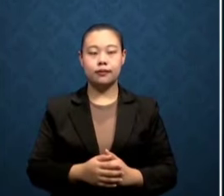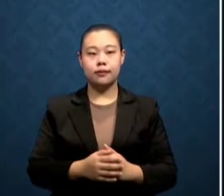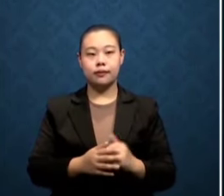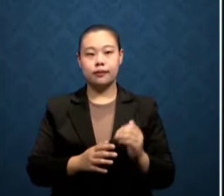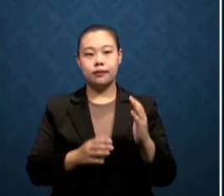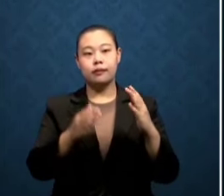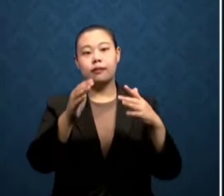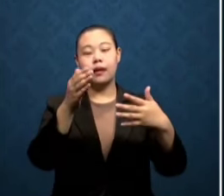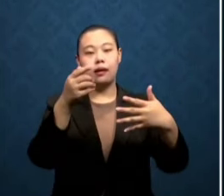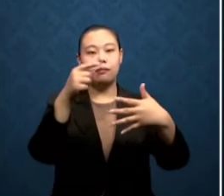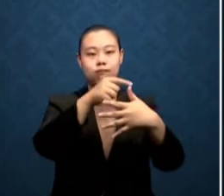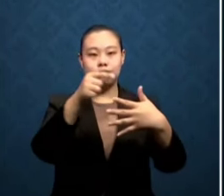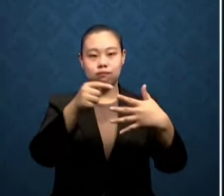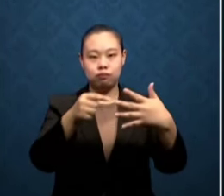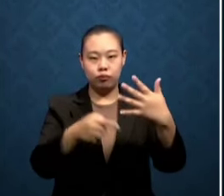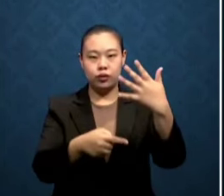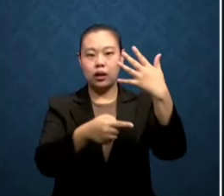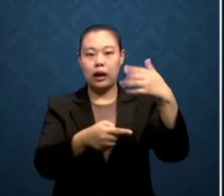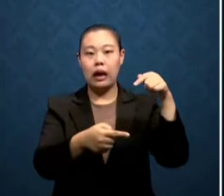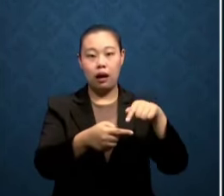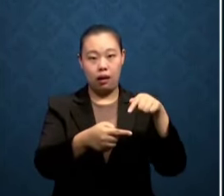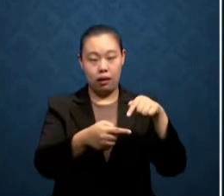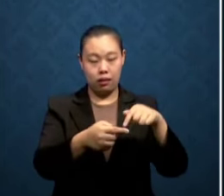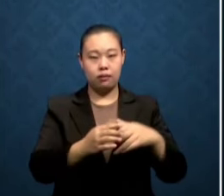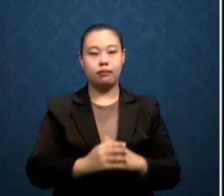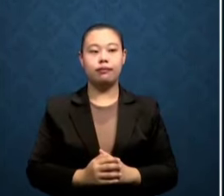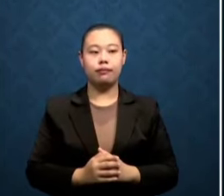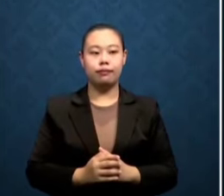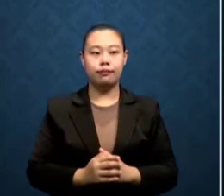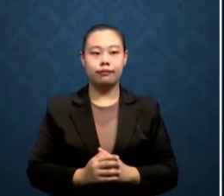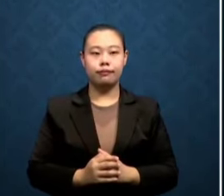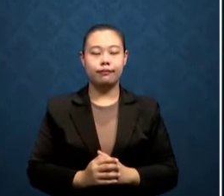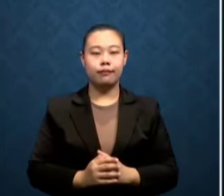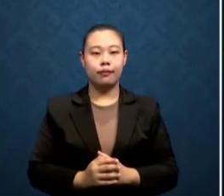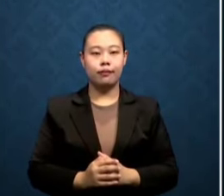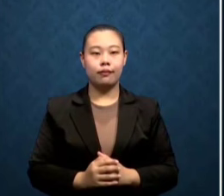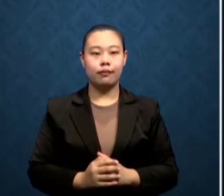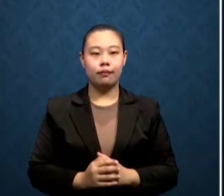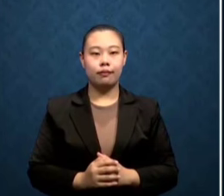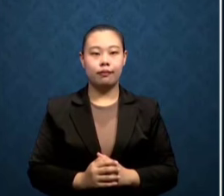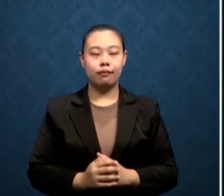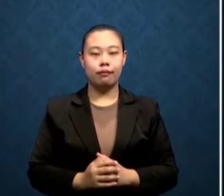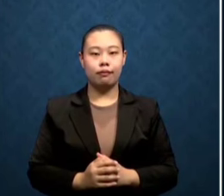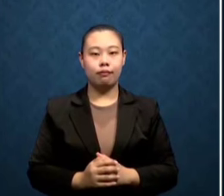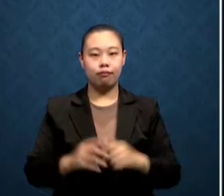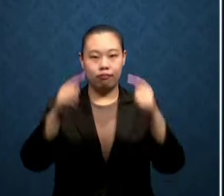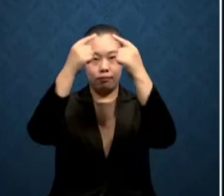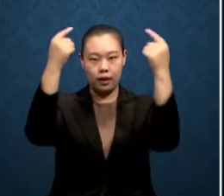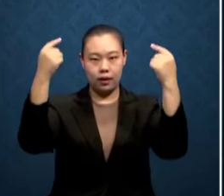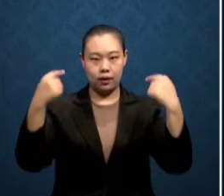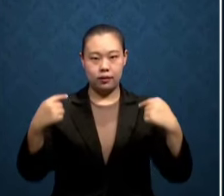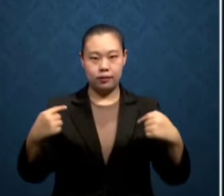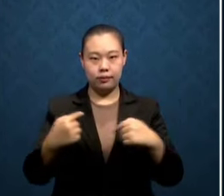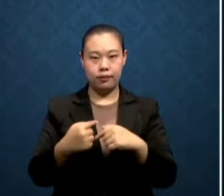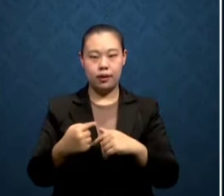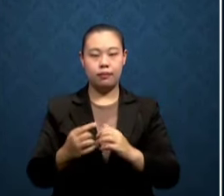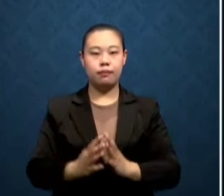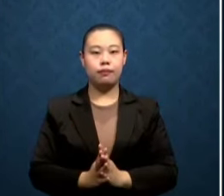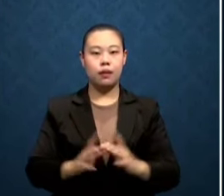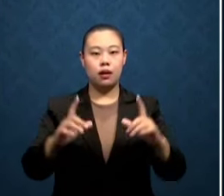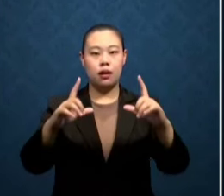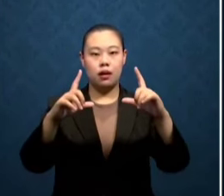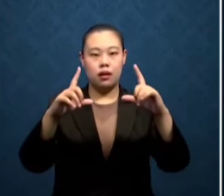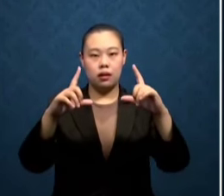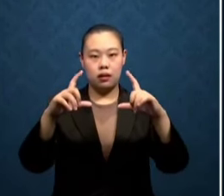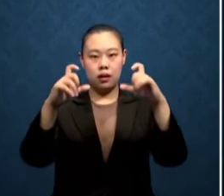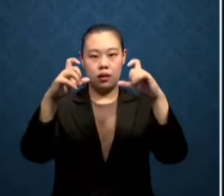รัฐจึงขอให้รัฐมนตรีว่าการกระทรวงการพัฒนาสังคมและความมั่นคงของมนุษย์และอธิบดีกรมส่งเสริมและพัฒนาคุณภาพชีวิตคนพิการ